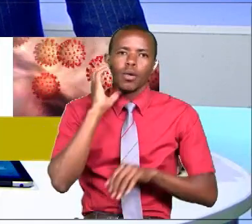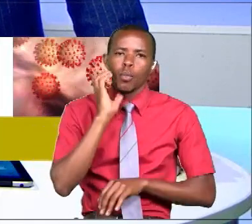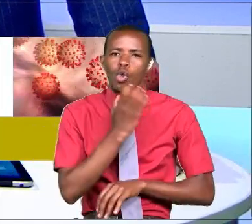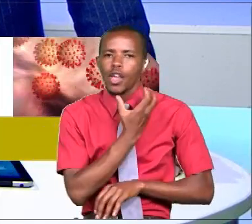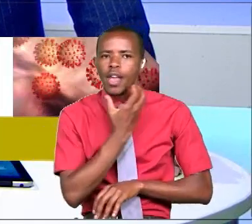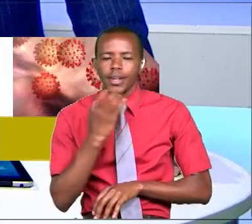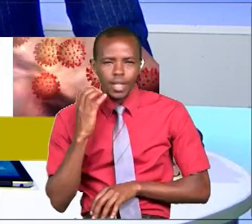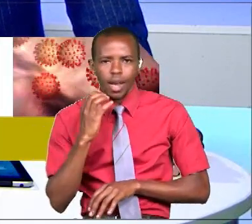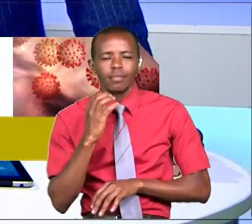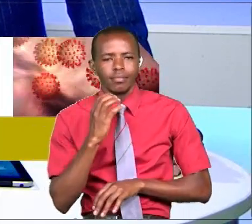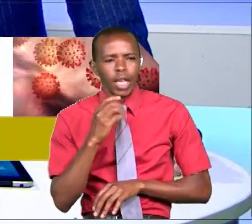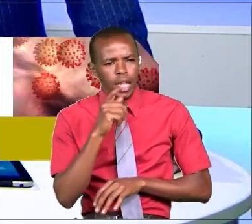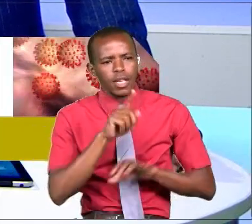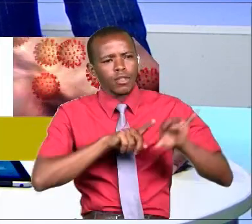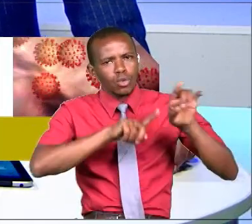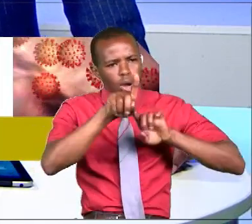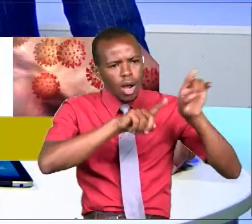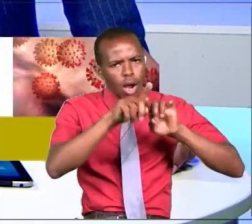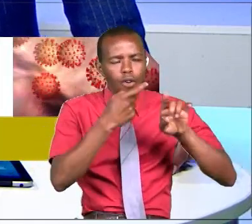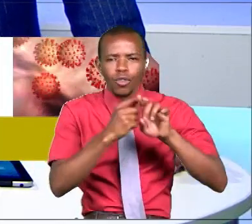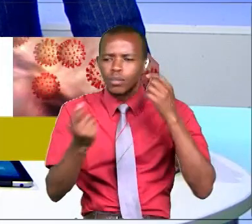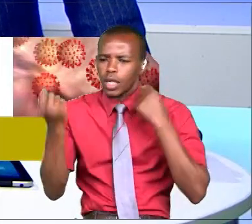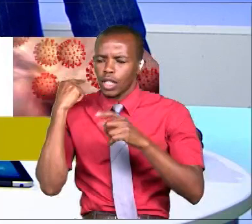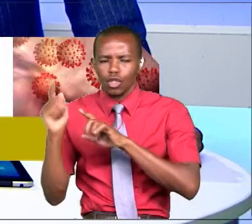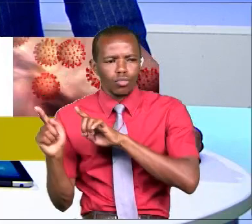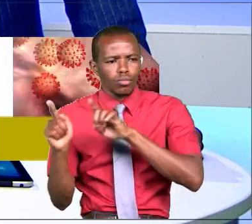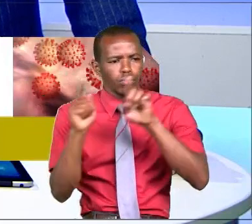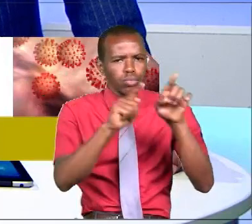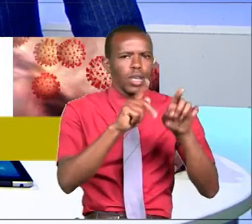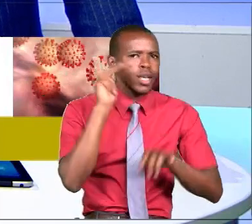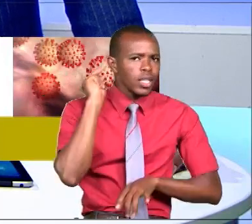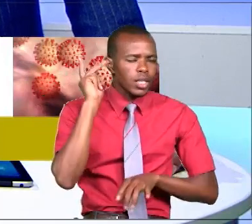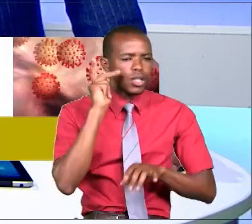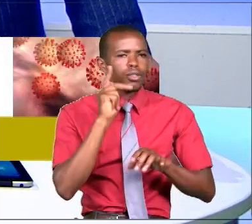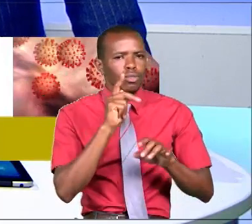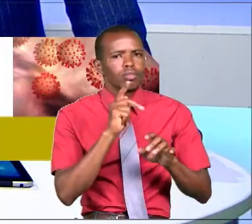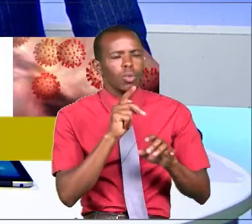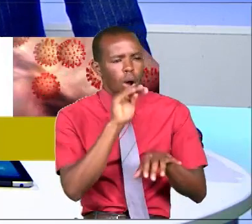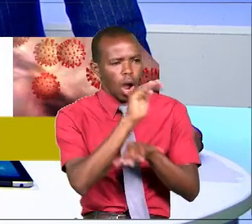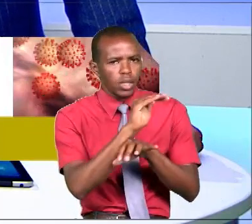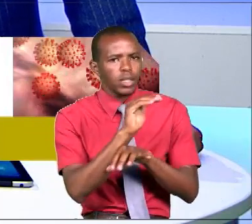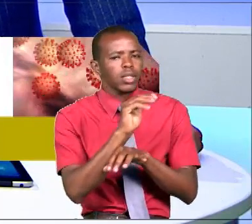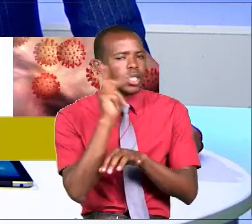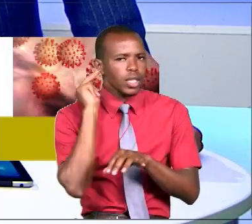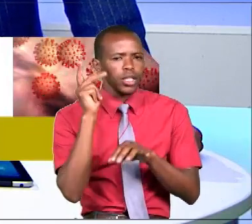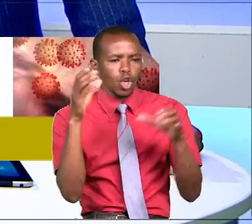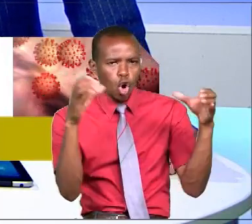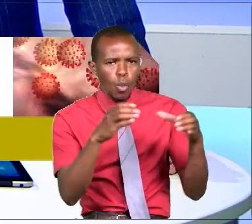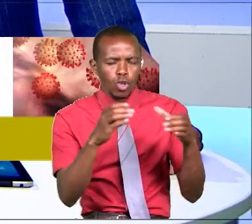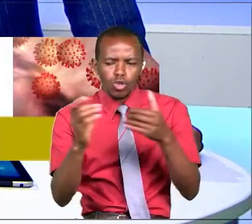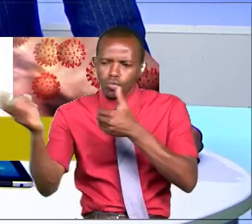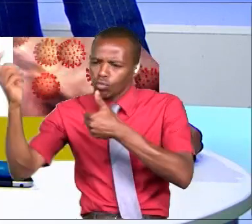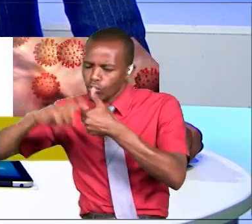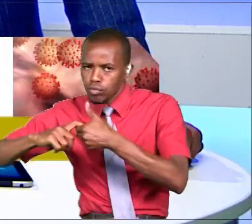Jomo Kenyatta alipokuwa anasafiri kutoka Kericho hadi Kisii ili kuishawishi jamii ya Kisii kuungana na kikundi